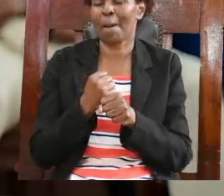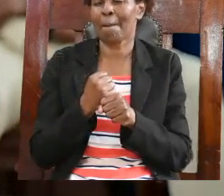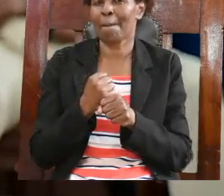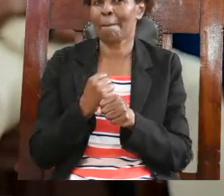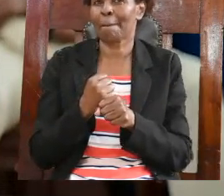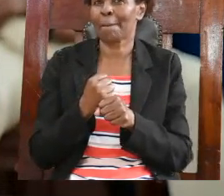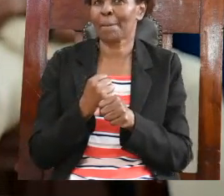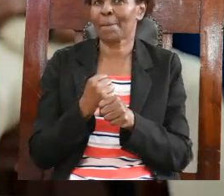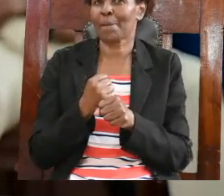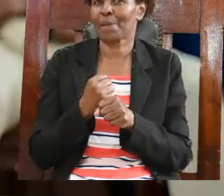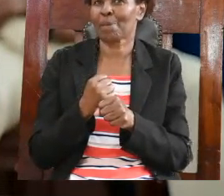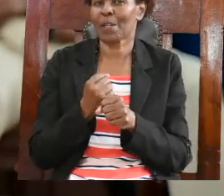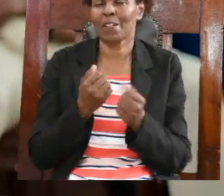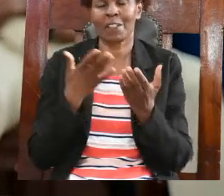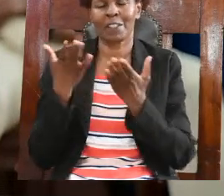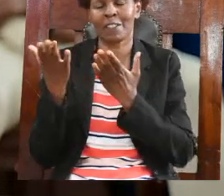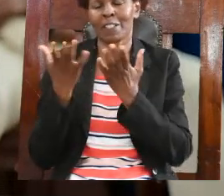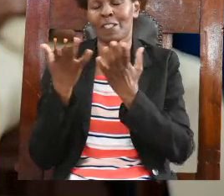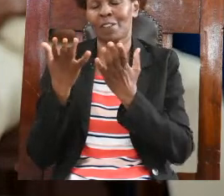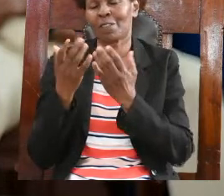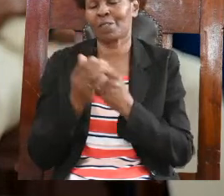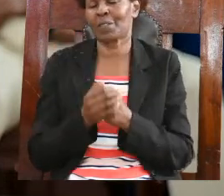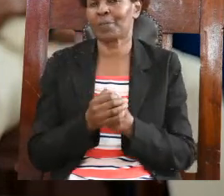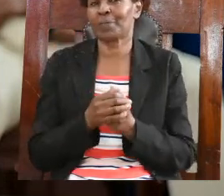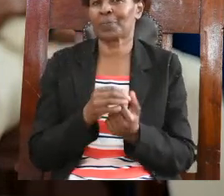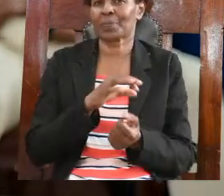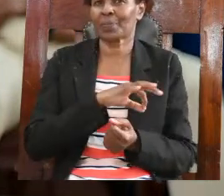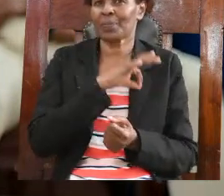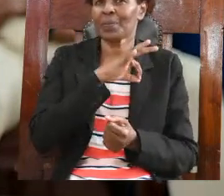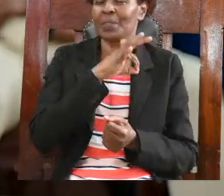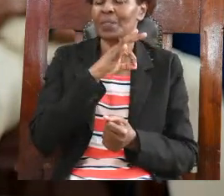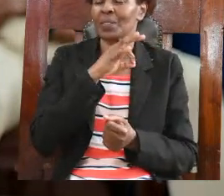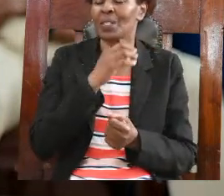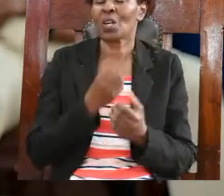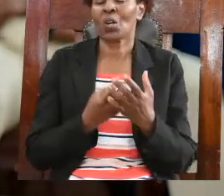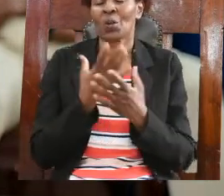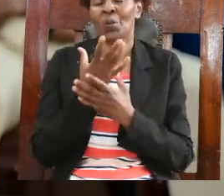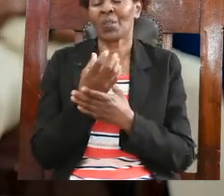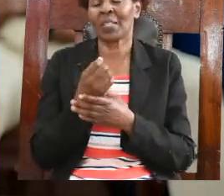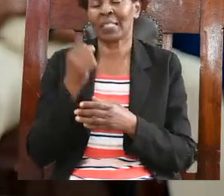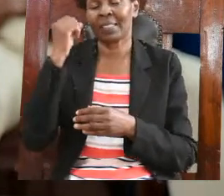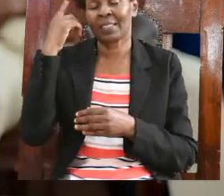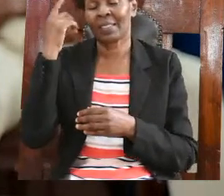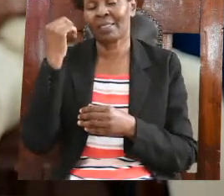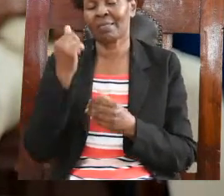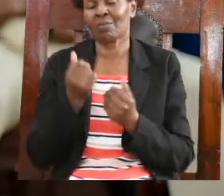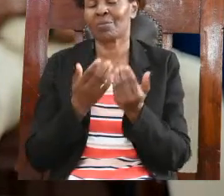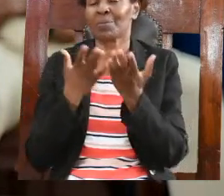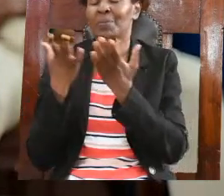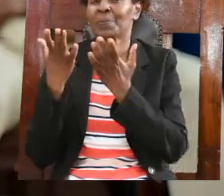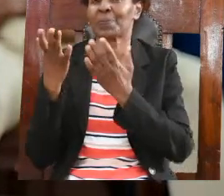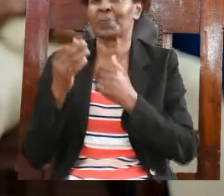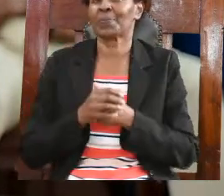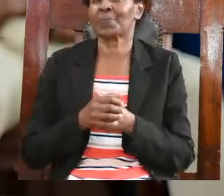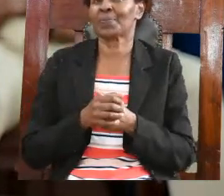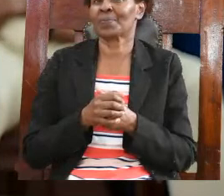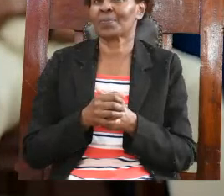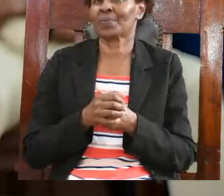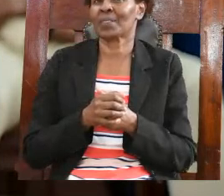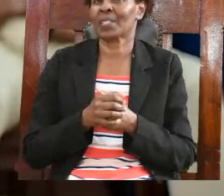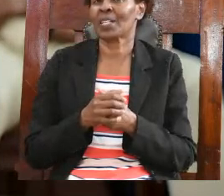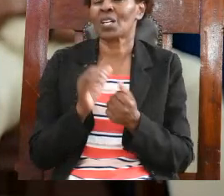mhanga. Sacrifice. Maturity understands sacrifice. Ukimtazama Paulo, tumesema